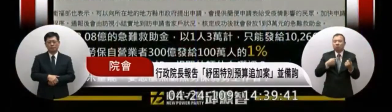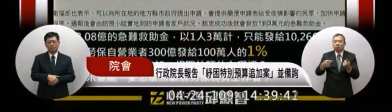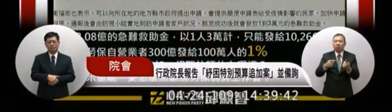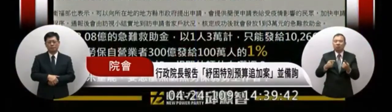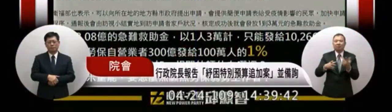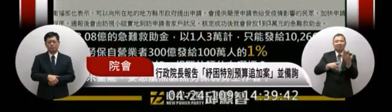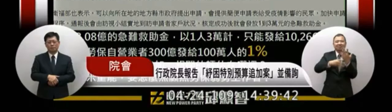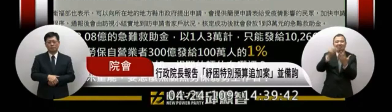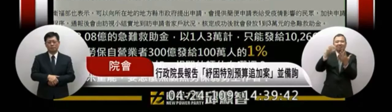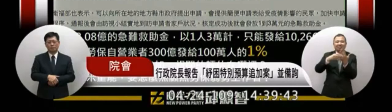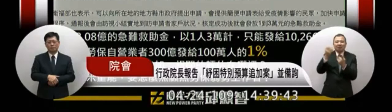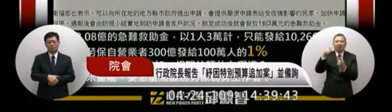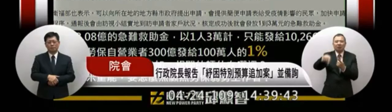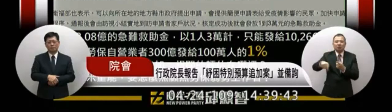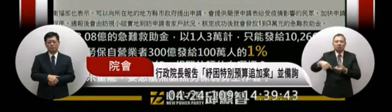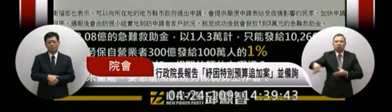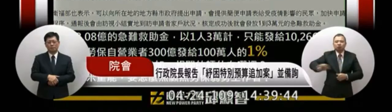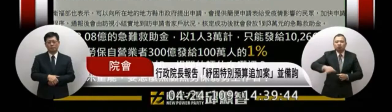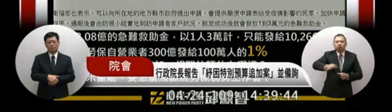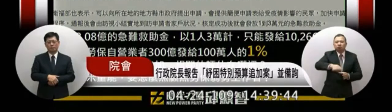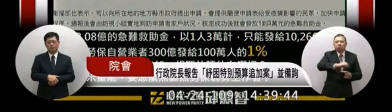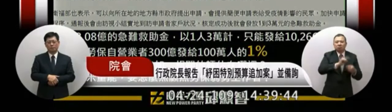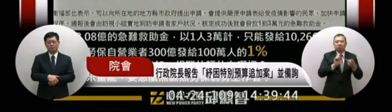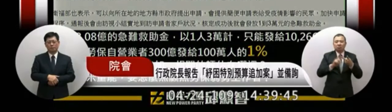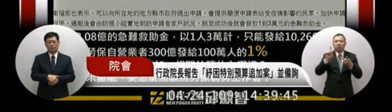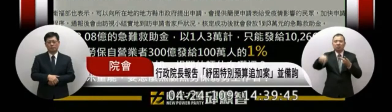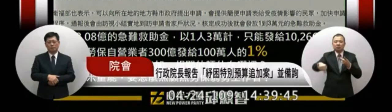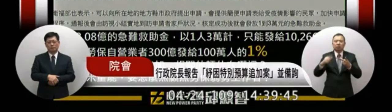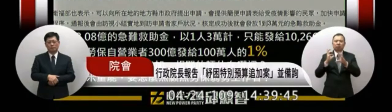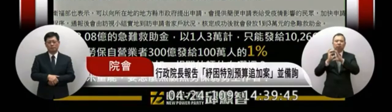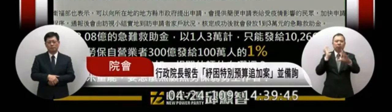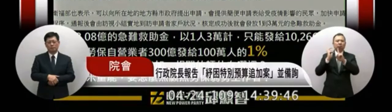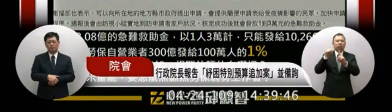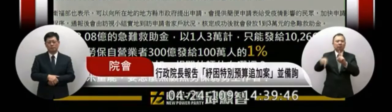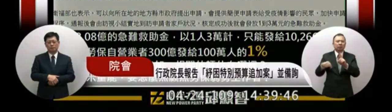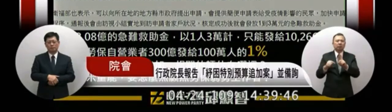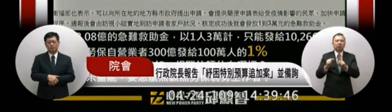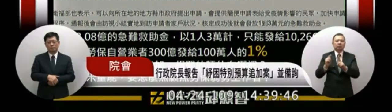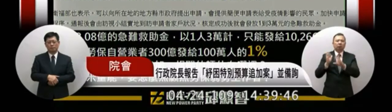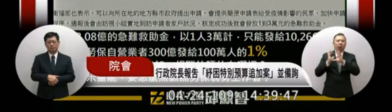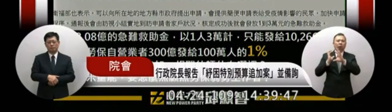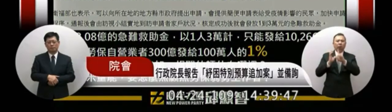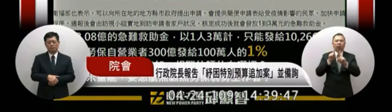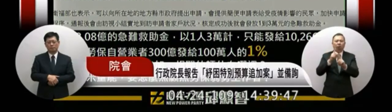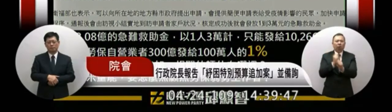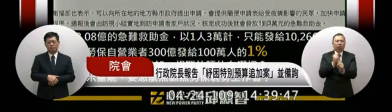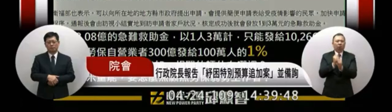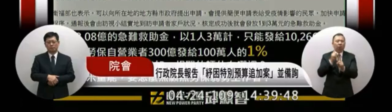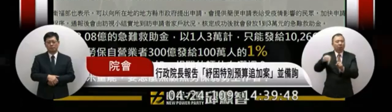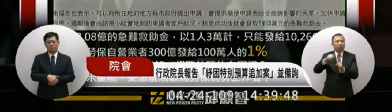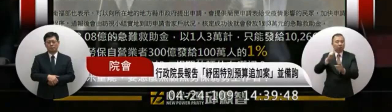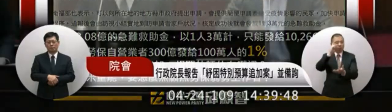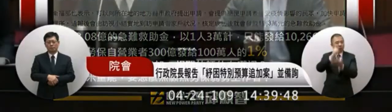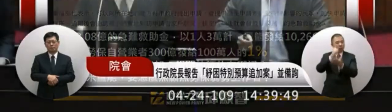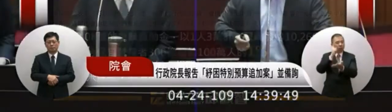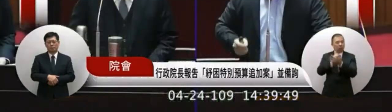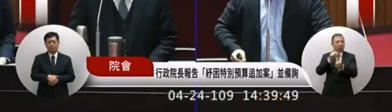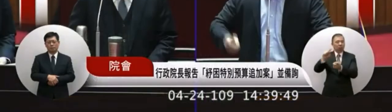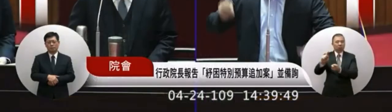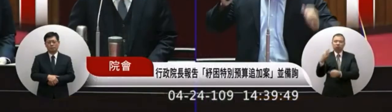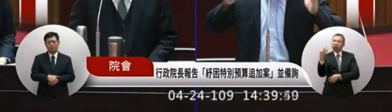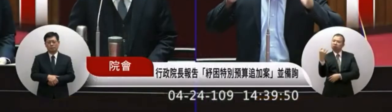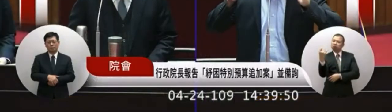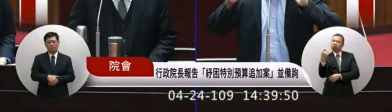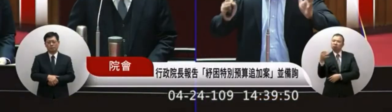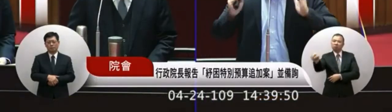讲伊咧板地，伊咧顶房无白梯啊。好，这些东西领起来嘛，好，爱每天领的这些无劳保的劳工，